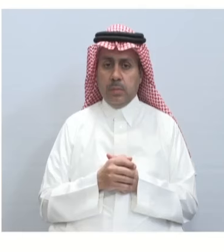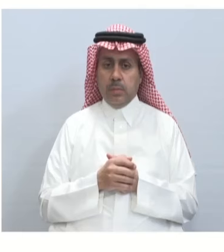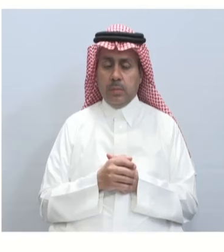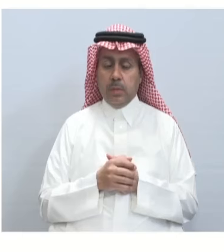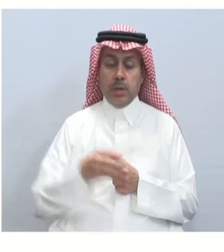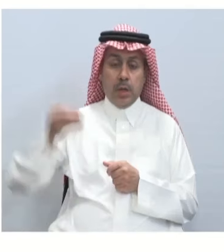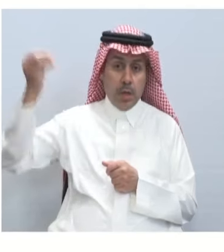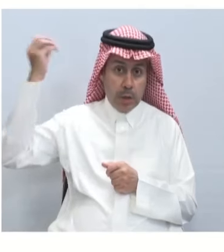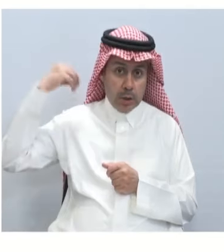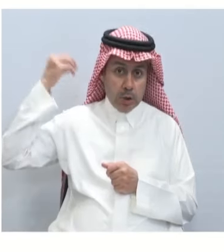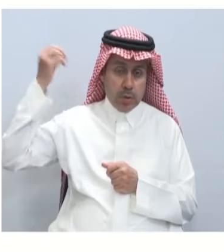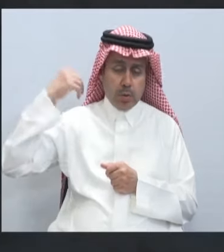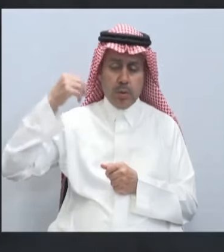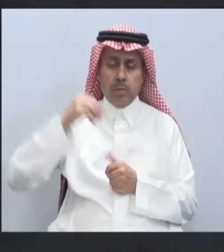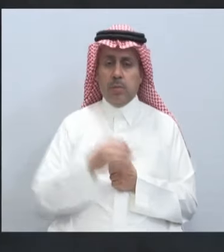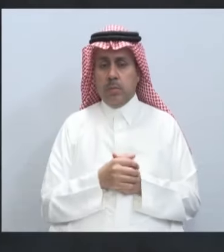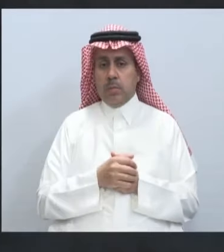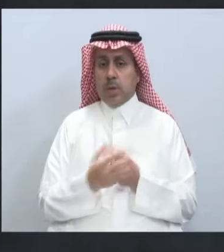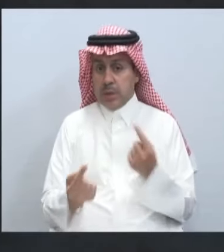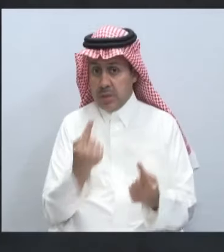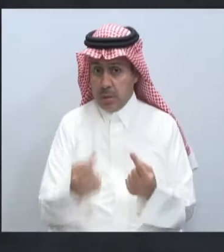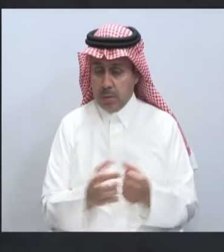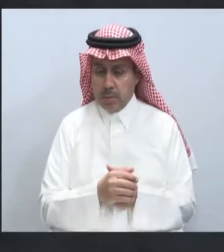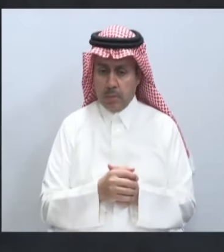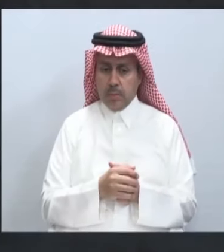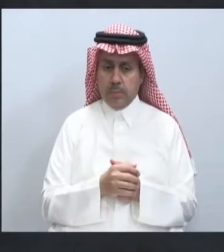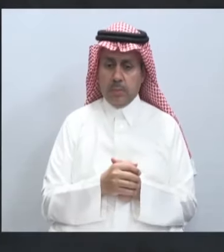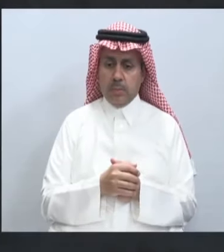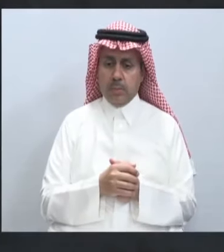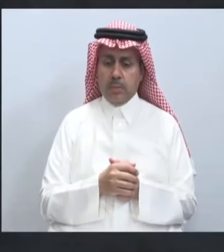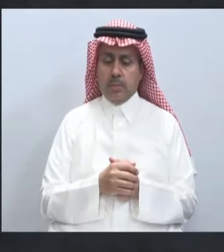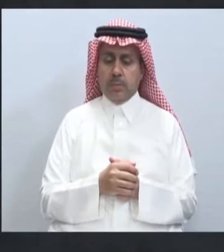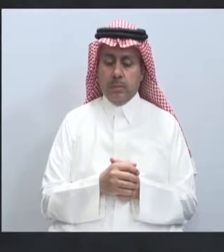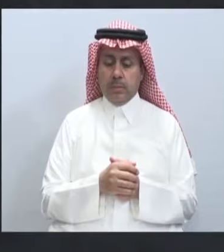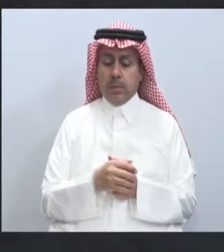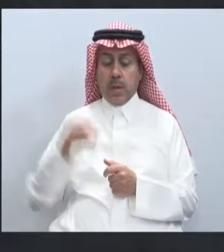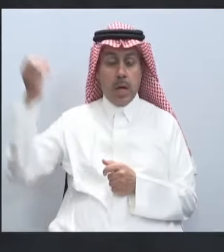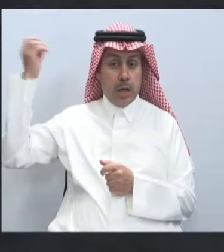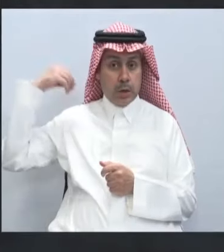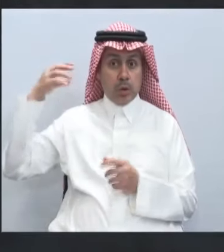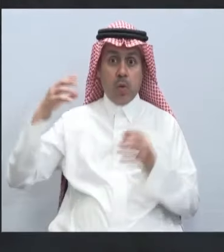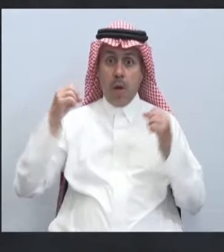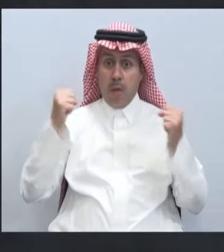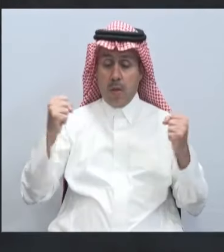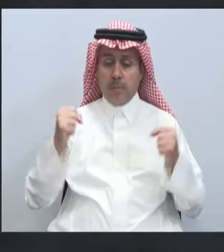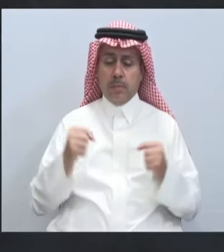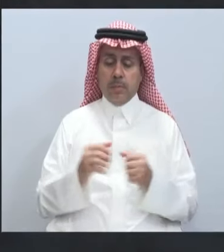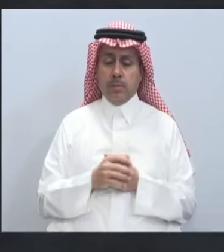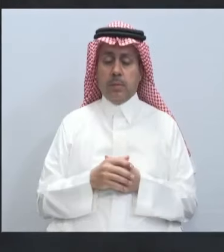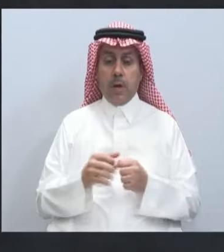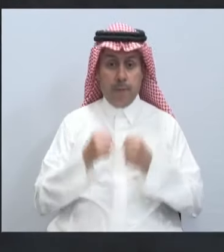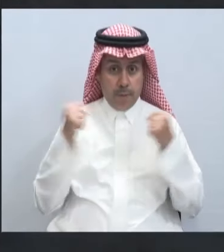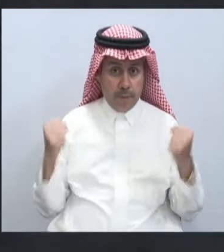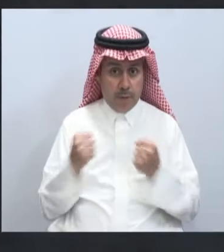الاجر المترتب على الزرع اجر عظيم جدا يحرص